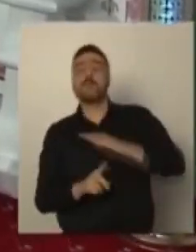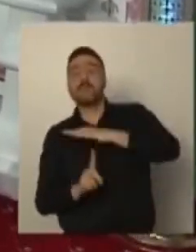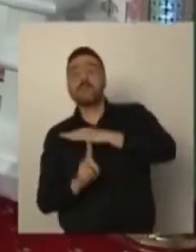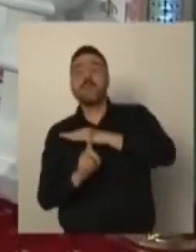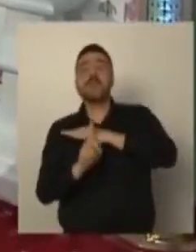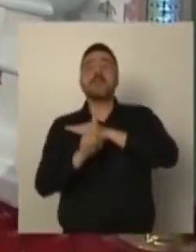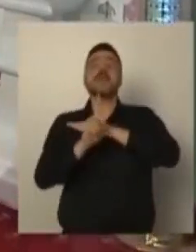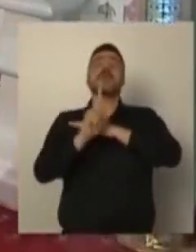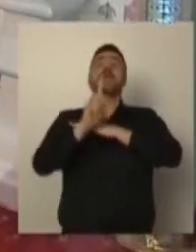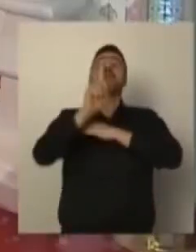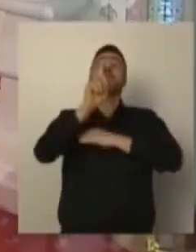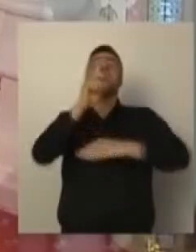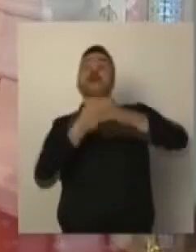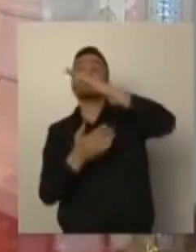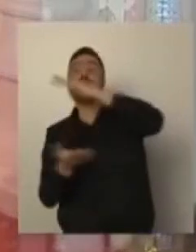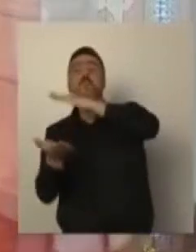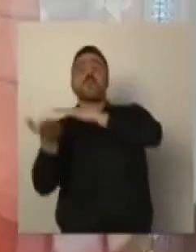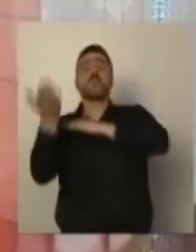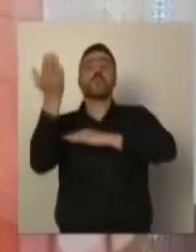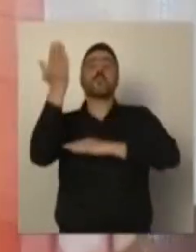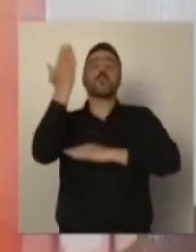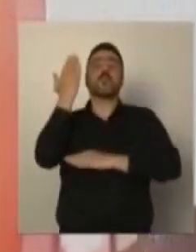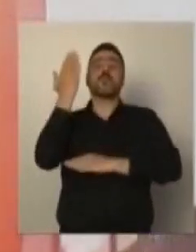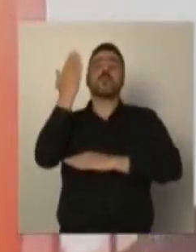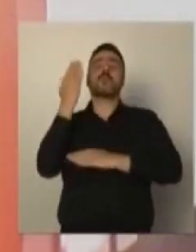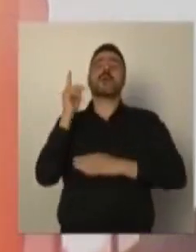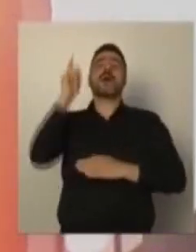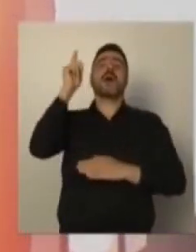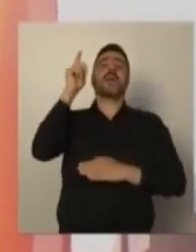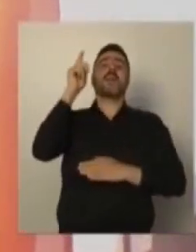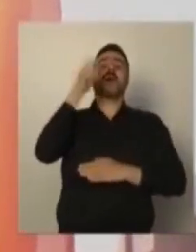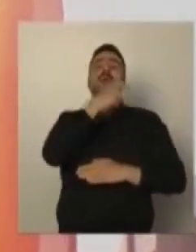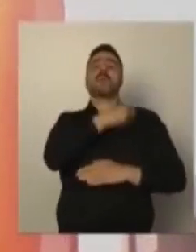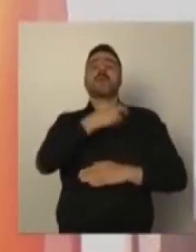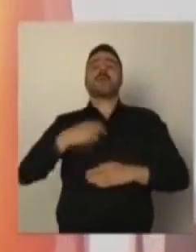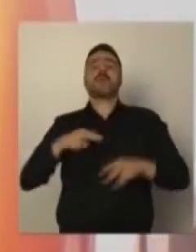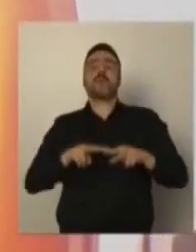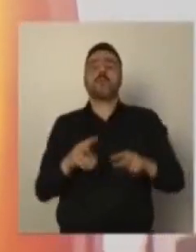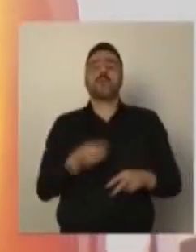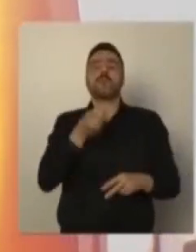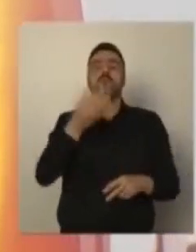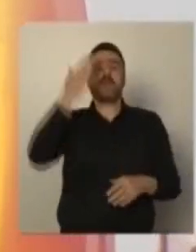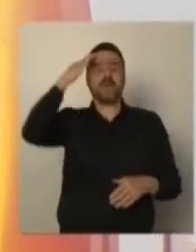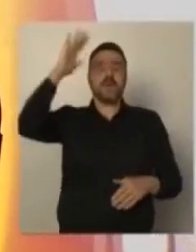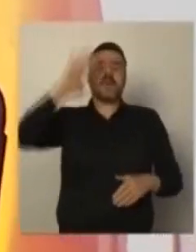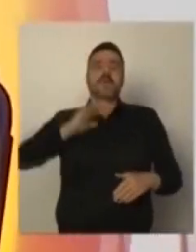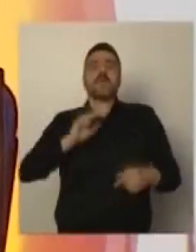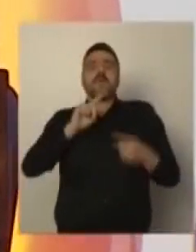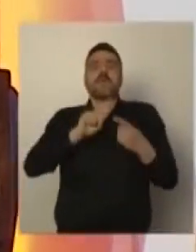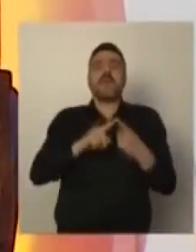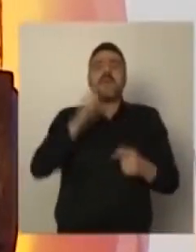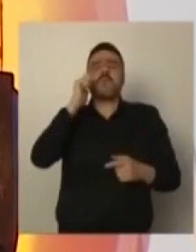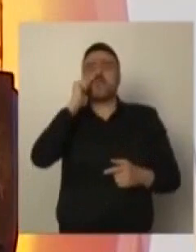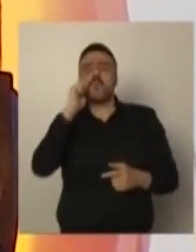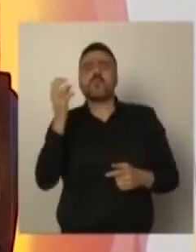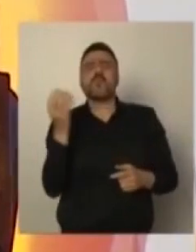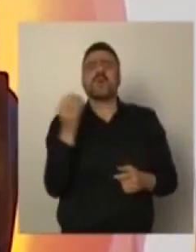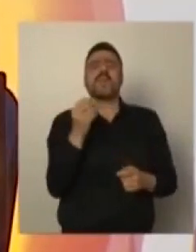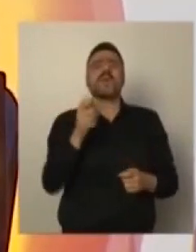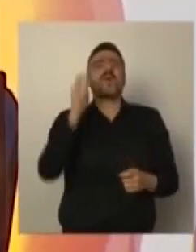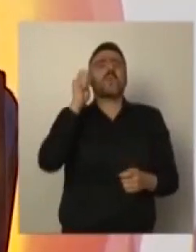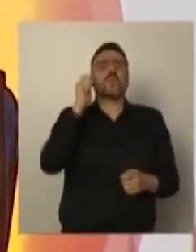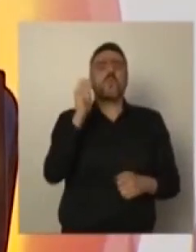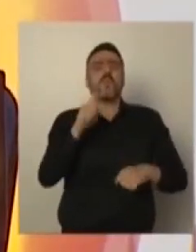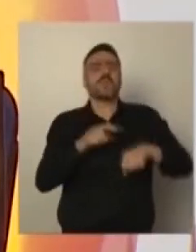Miraç'ın hemen öncesinde Allah Resulü Efendimiz'in ve Müslümanların çok zor